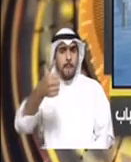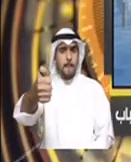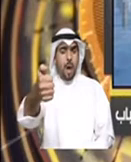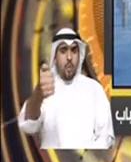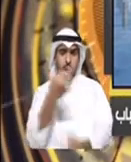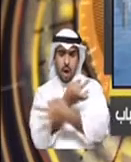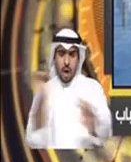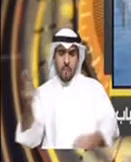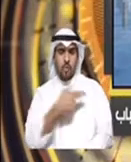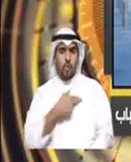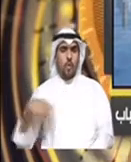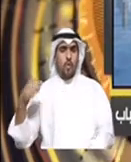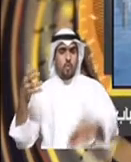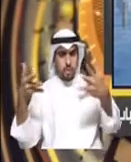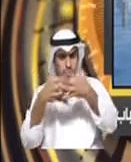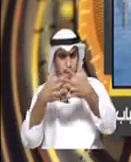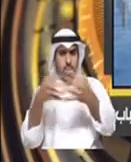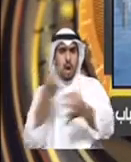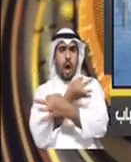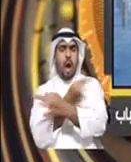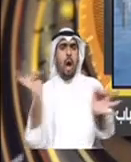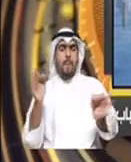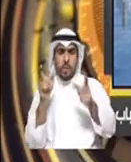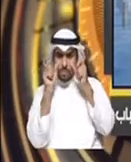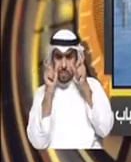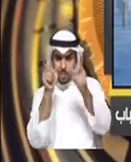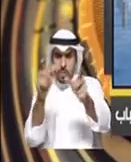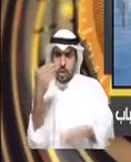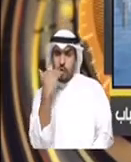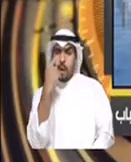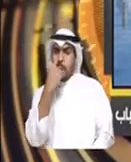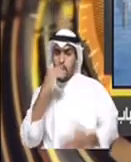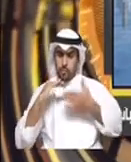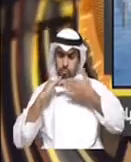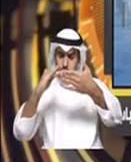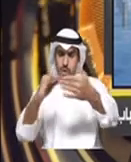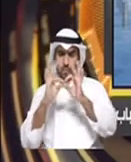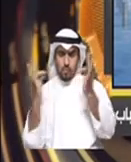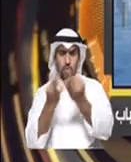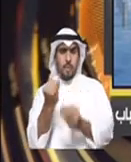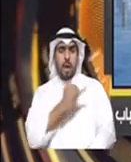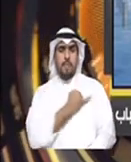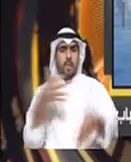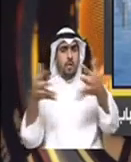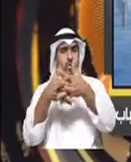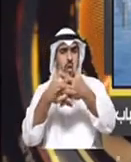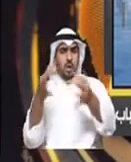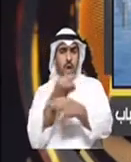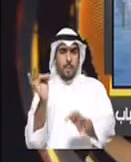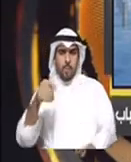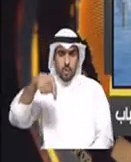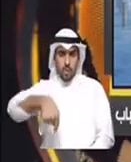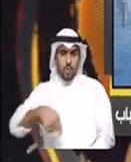من جميع مؤسسات الحكومية وأيضا مؤسسات المجتمع المدني وكذلك القطاع الخاص، وجدنا اليوم